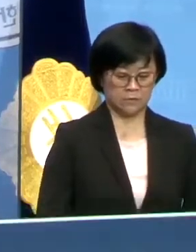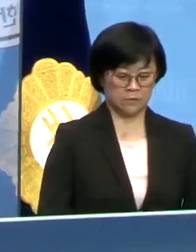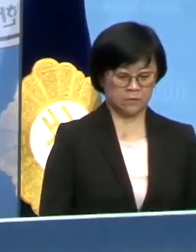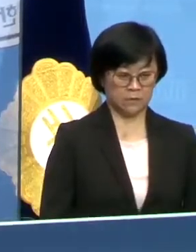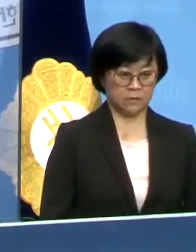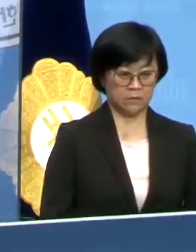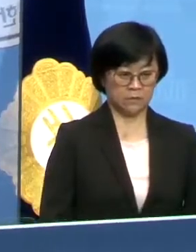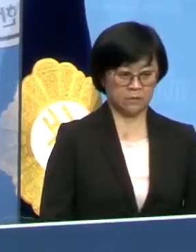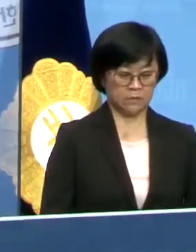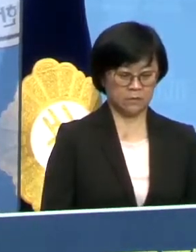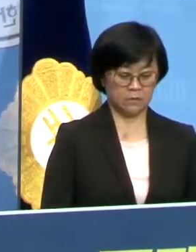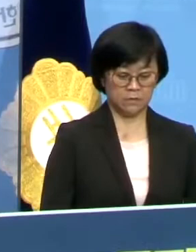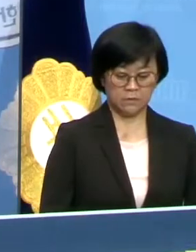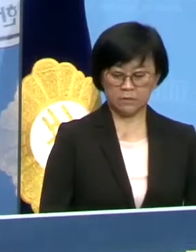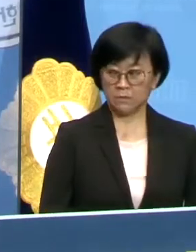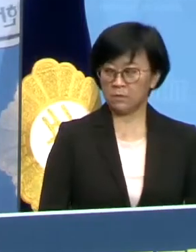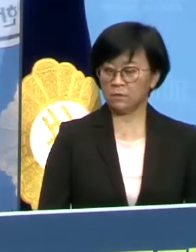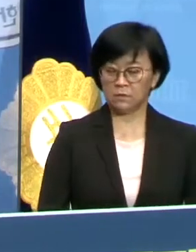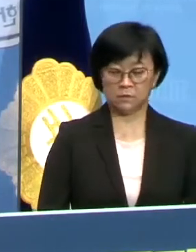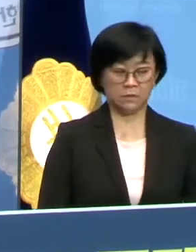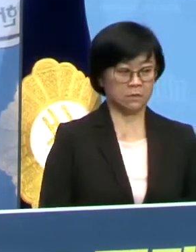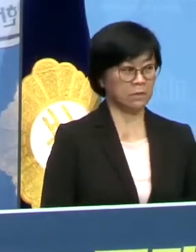pc 5 하지만